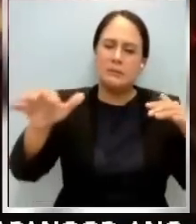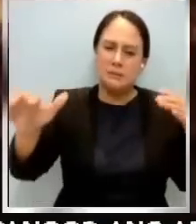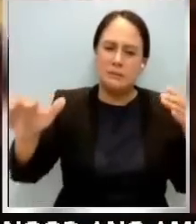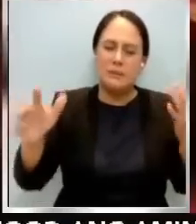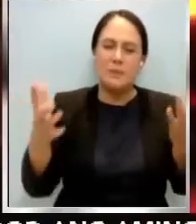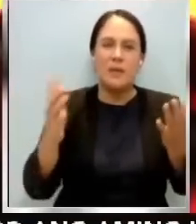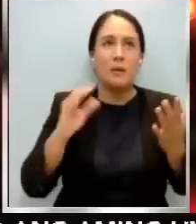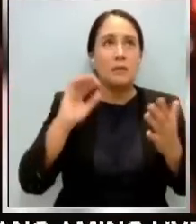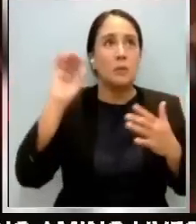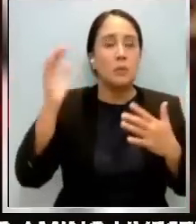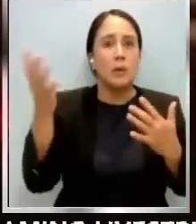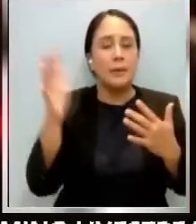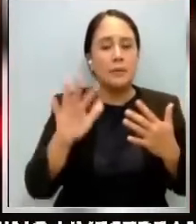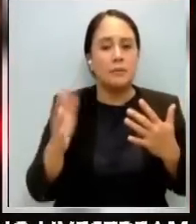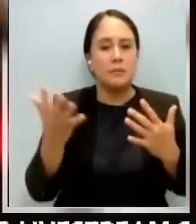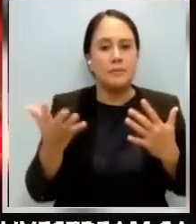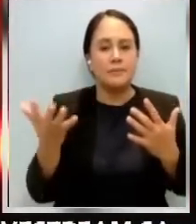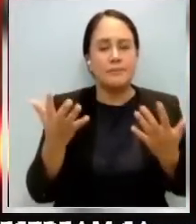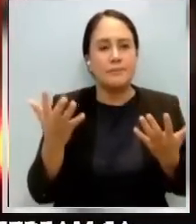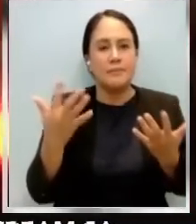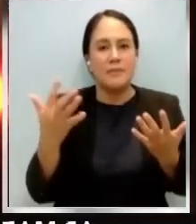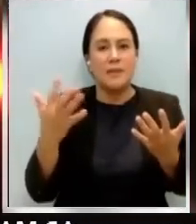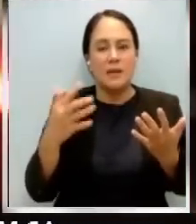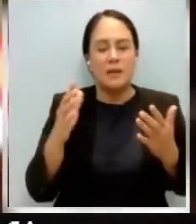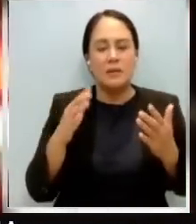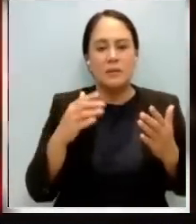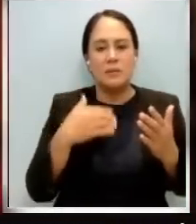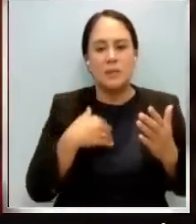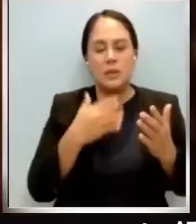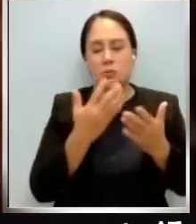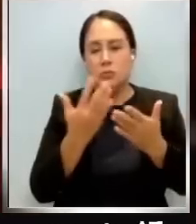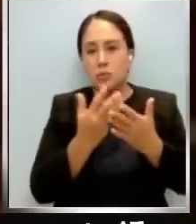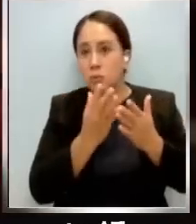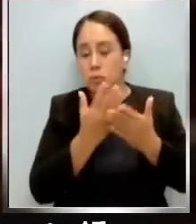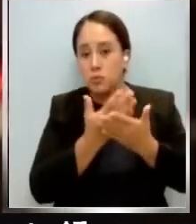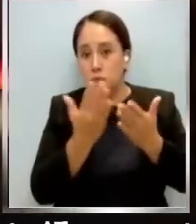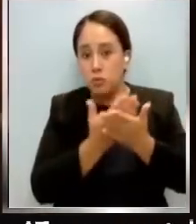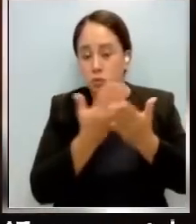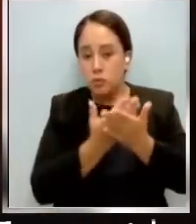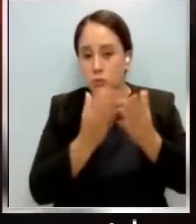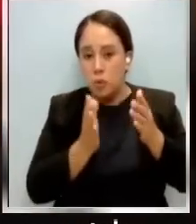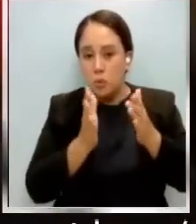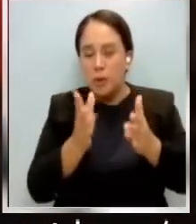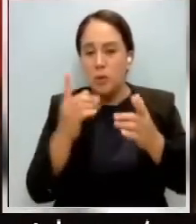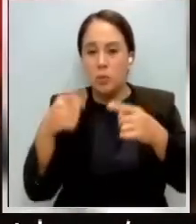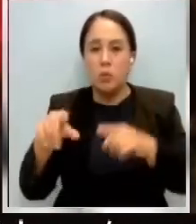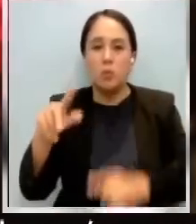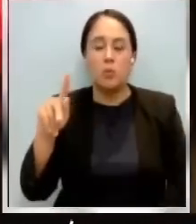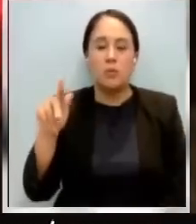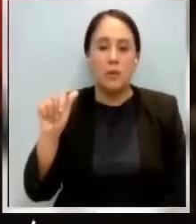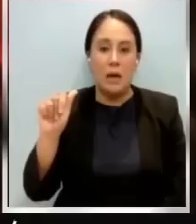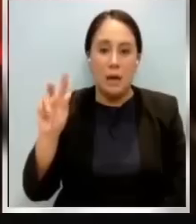sa rerouting ng papuntang Calau. Kaya kayo